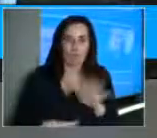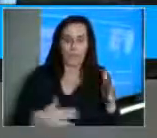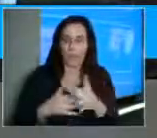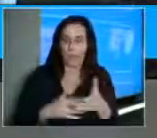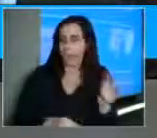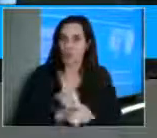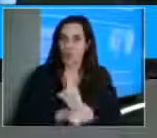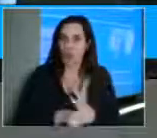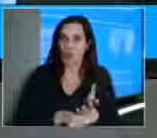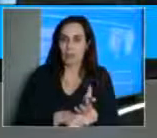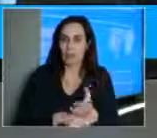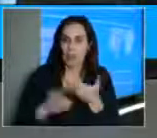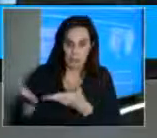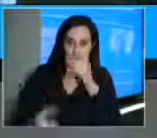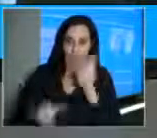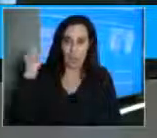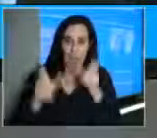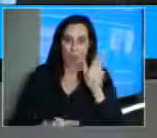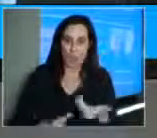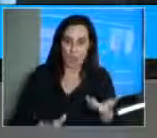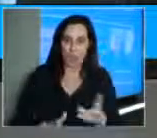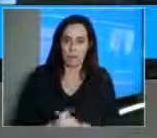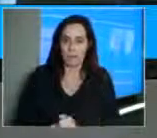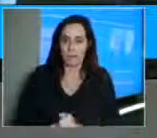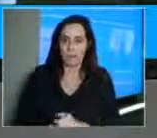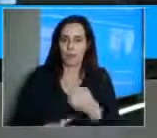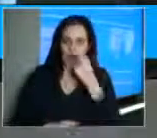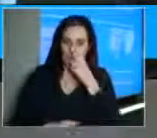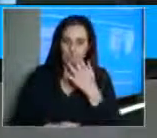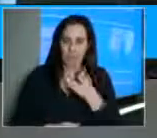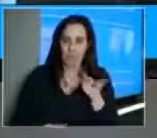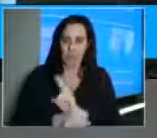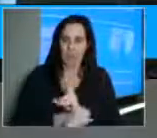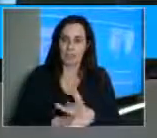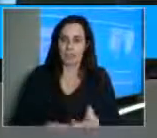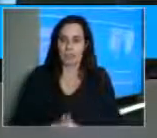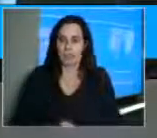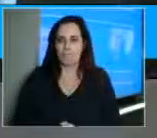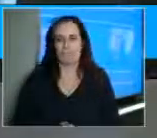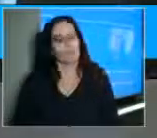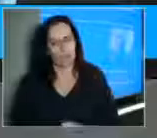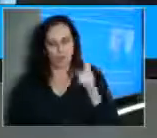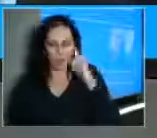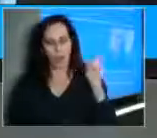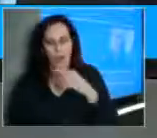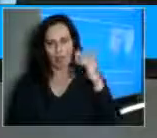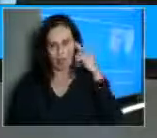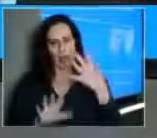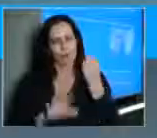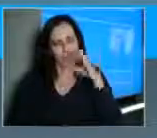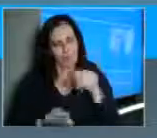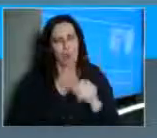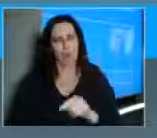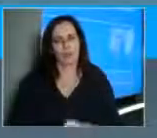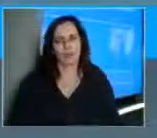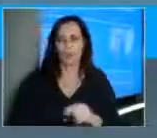תחקיר שקרי, והנה אנשים שנמצאים מאחורי הפרצופים שמנסים לשקר לציבור ולומר להם שהם רובוטים. טוב, אני חושבת שכולנו נלמד ממערכת הבחירות